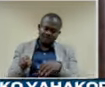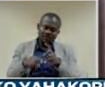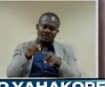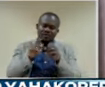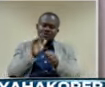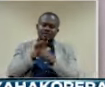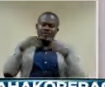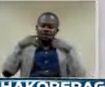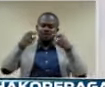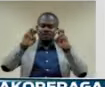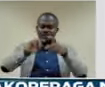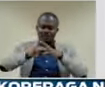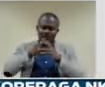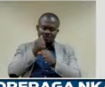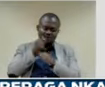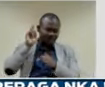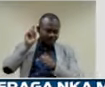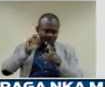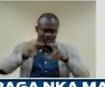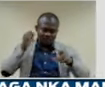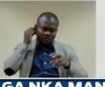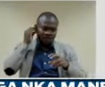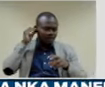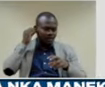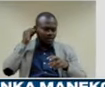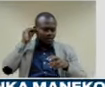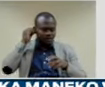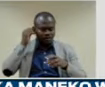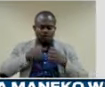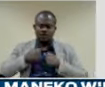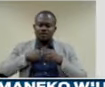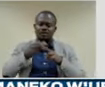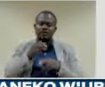by'iterabwoba bwatangaje ko bwatangiye gukora iperereza ku munyarwanda